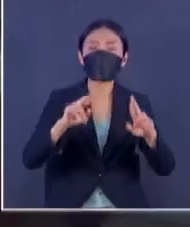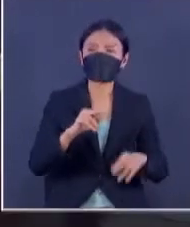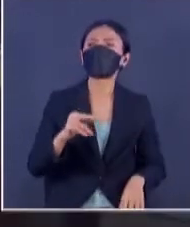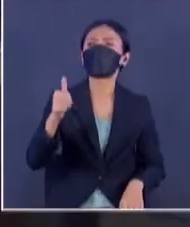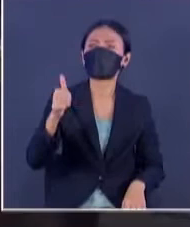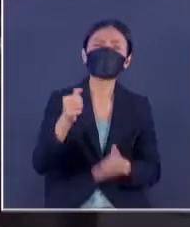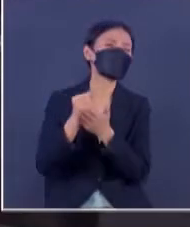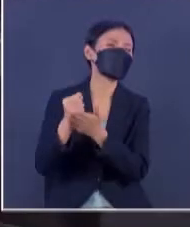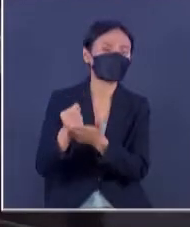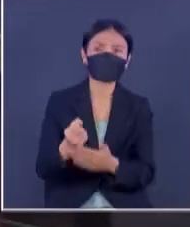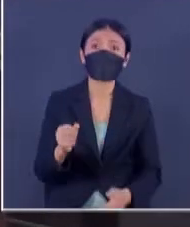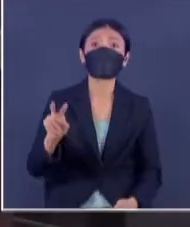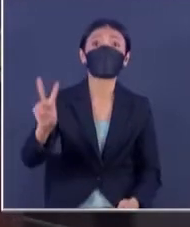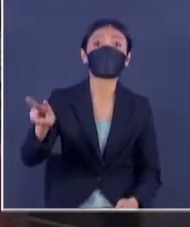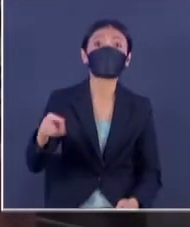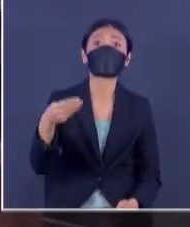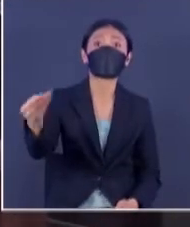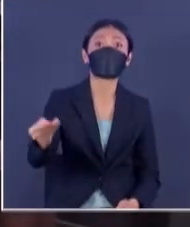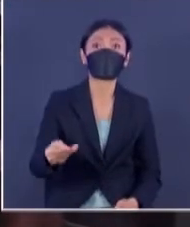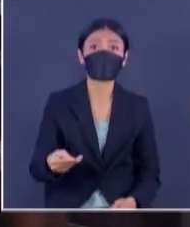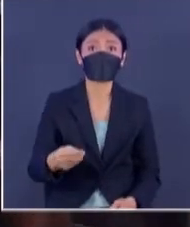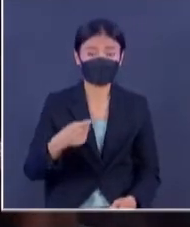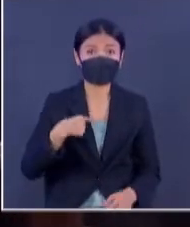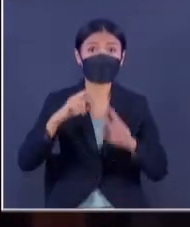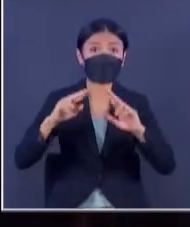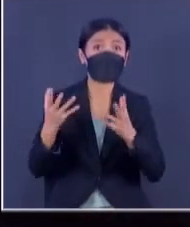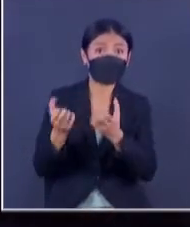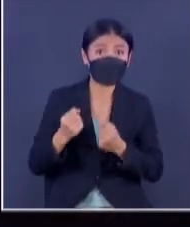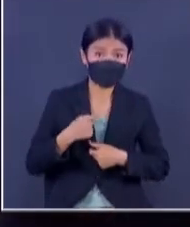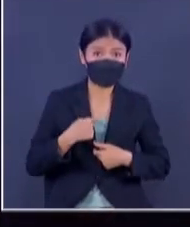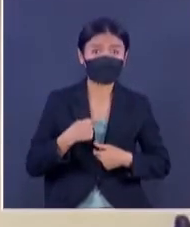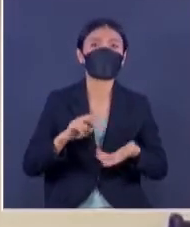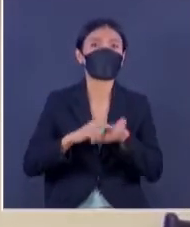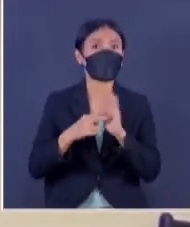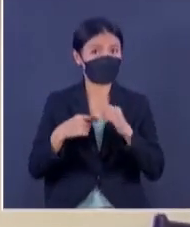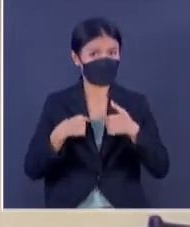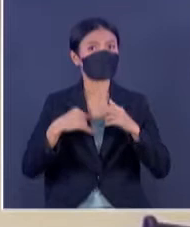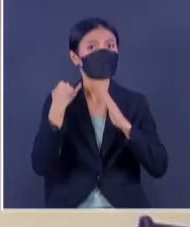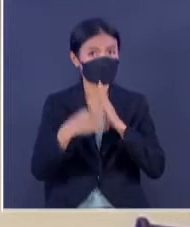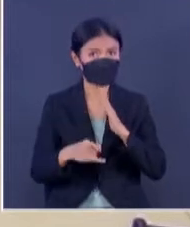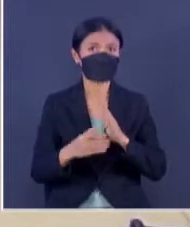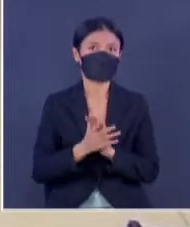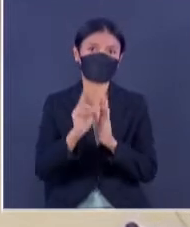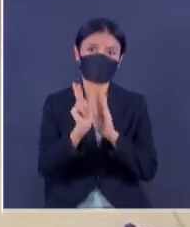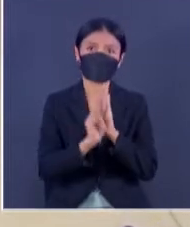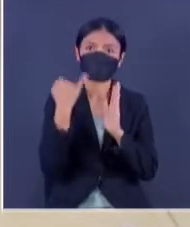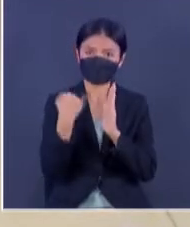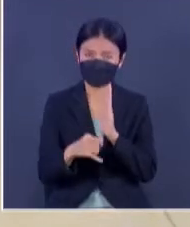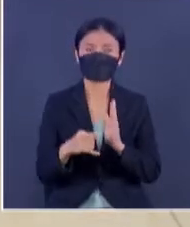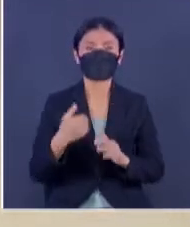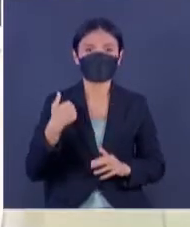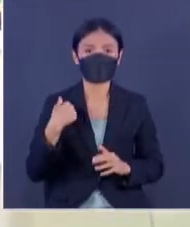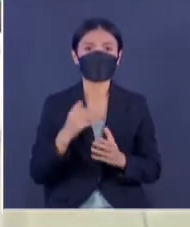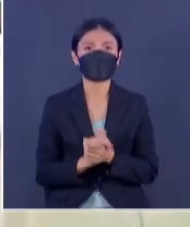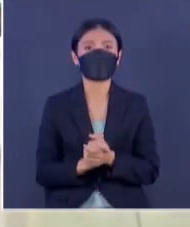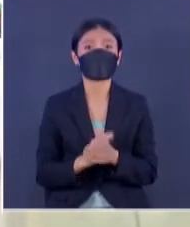ยนั่นรับซื้อของโจรเลยนะ จบ ถ้าไปตรวจสอบเนี่ย เป็นกฎหมายเลยนะคะ ครับ ทีนี้จากการสอบสวนค่ะทราบว่าผู้ก่อ